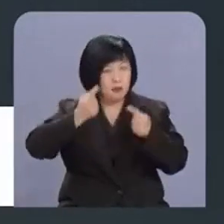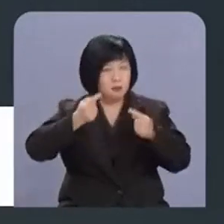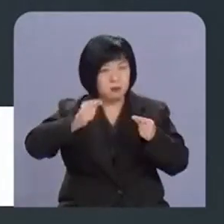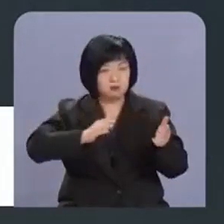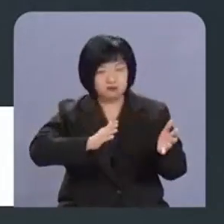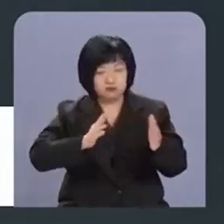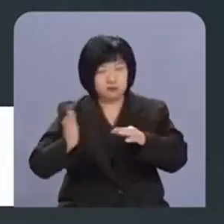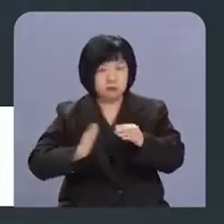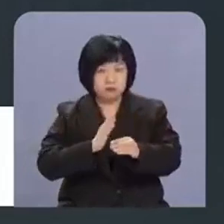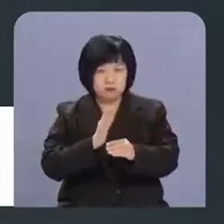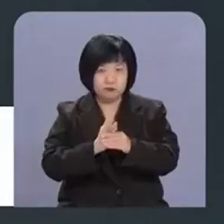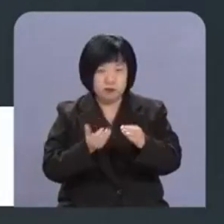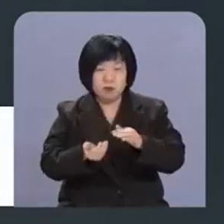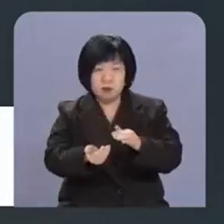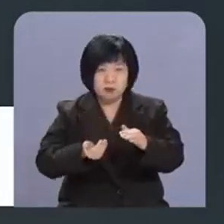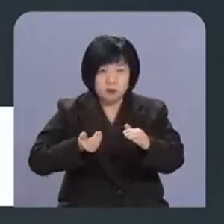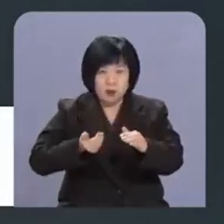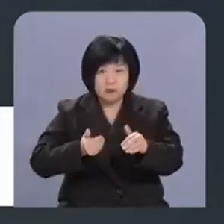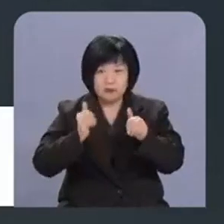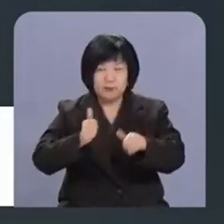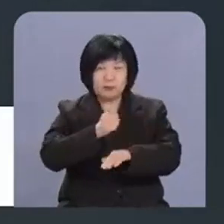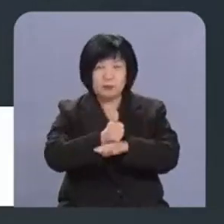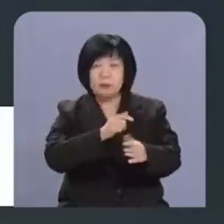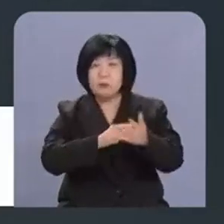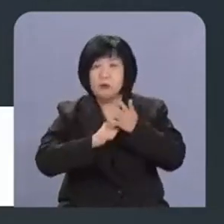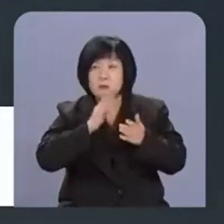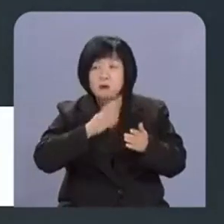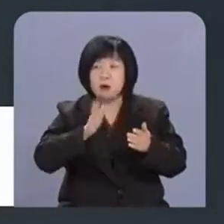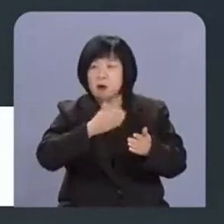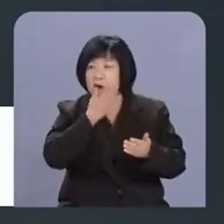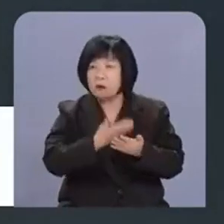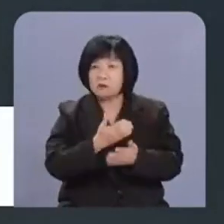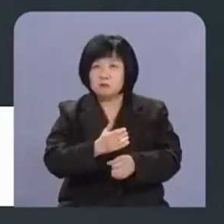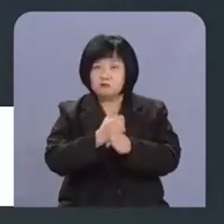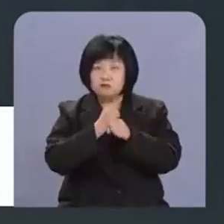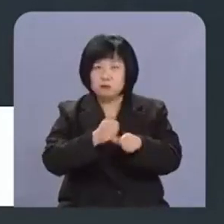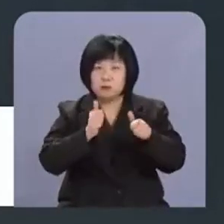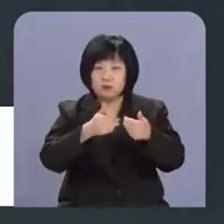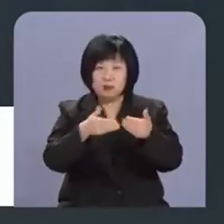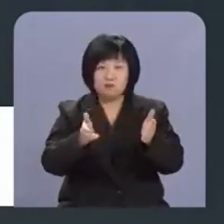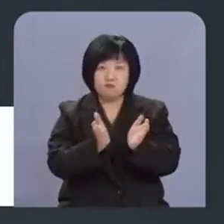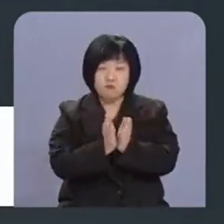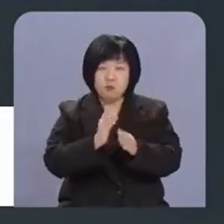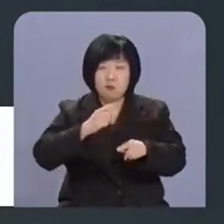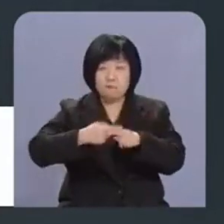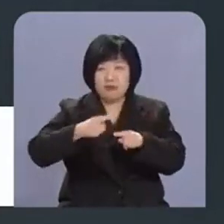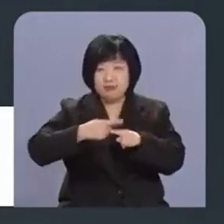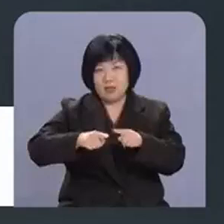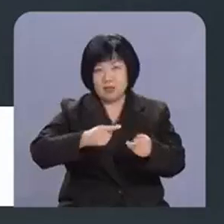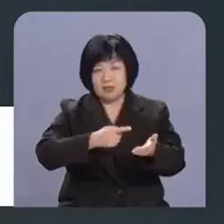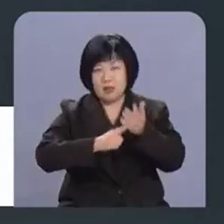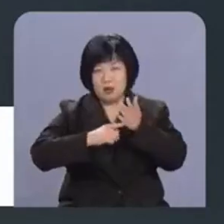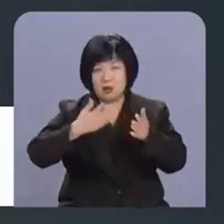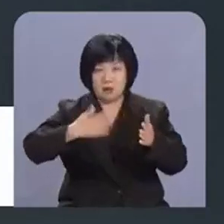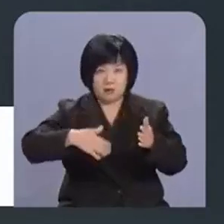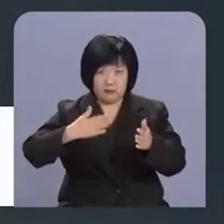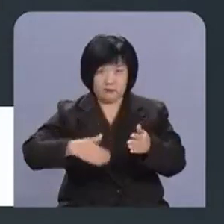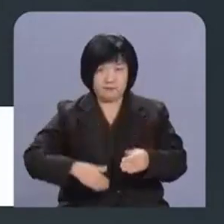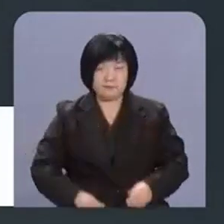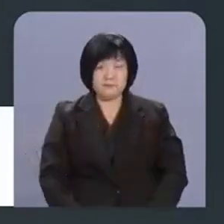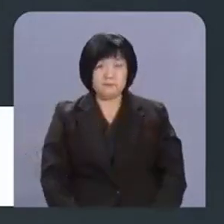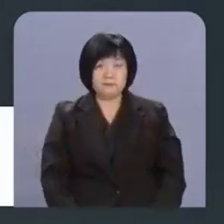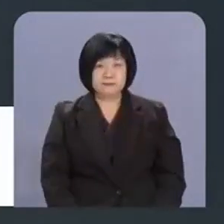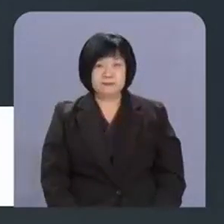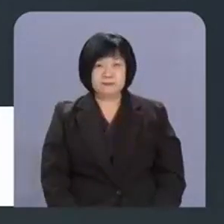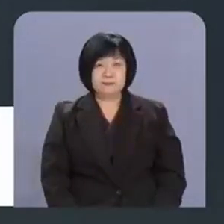방류가 이뤄지기 전에 재판 결과가 나와야 하는데요. 핵심 쟁점들에 대한 재판부 판단이 아직 나오지 않았습니다. 보도에 이슬